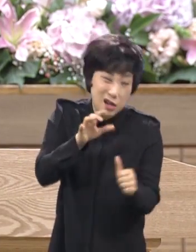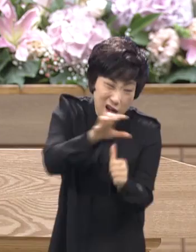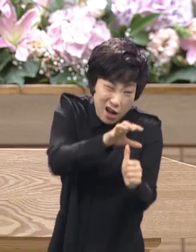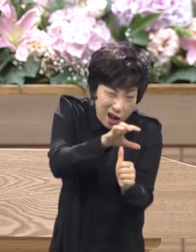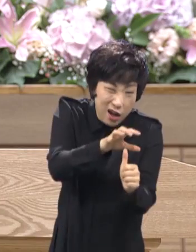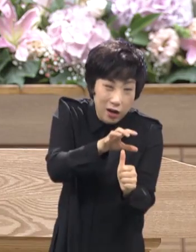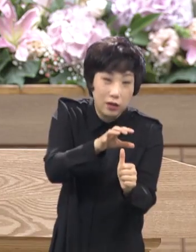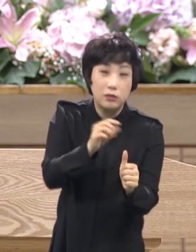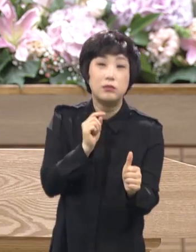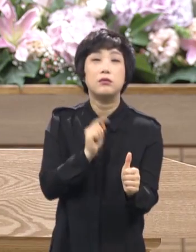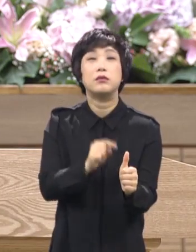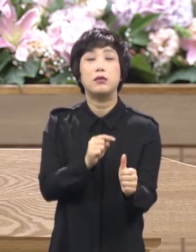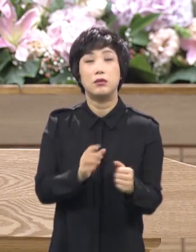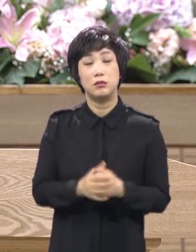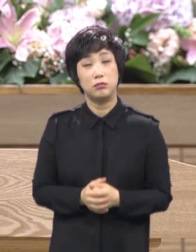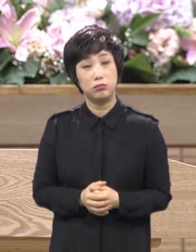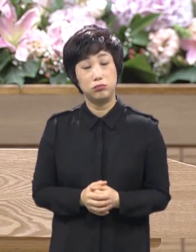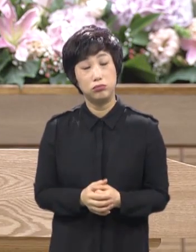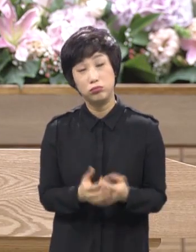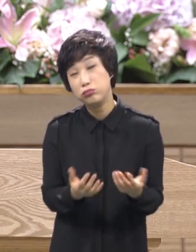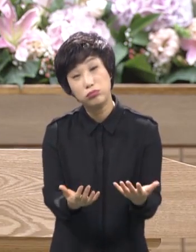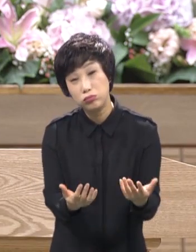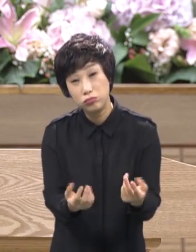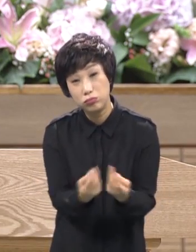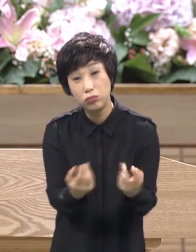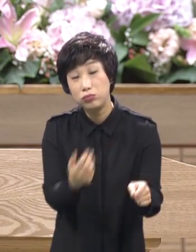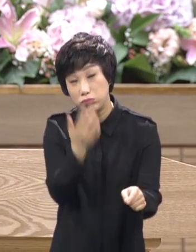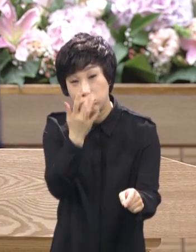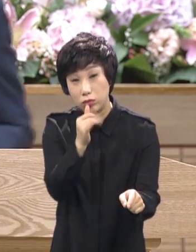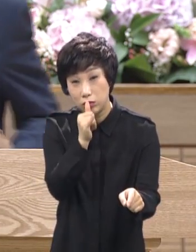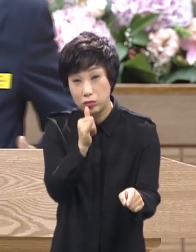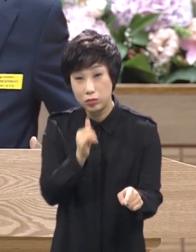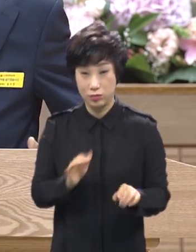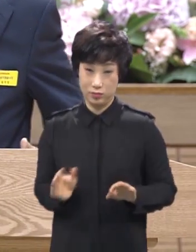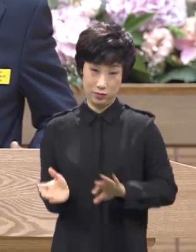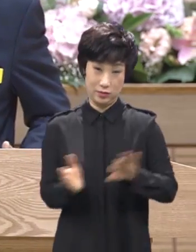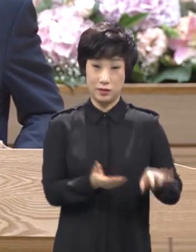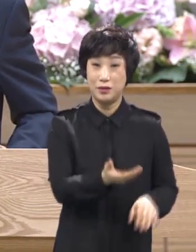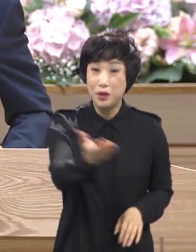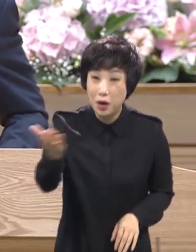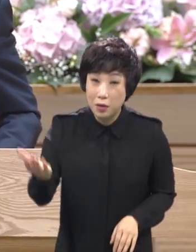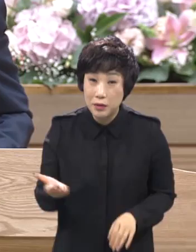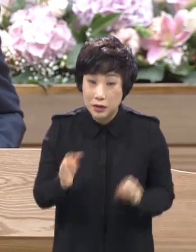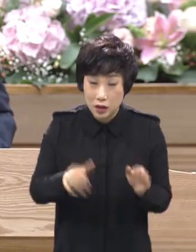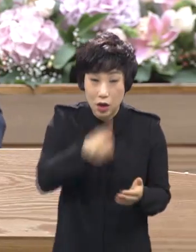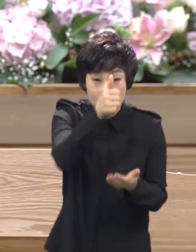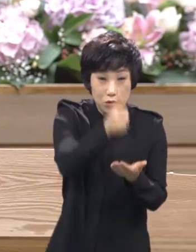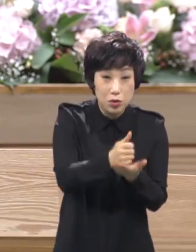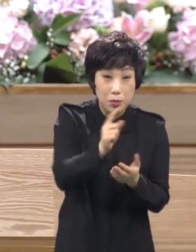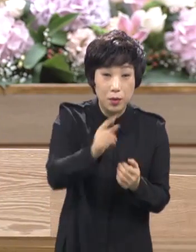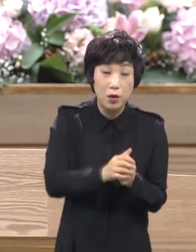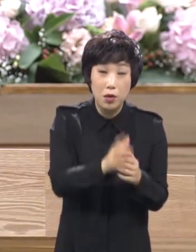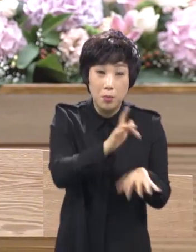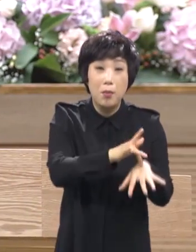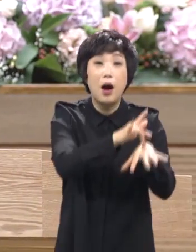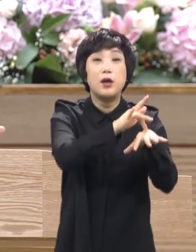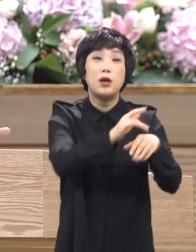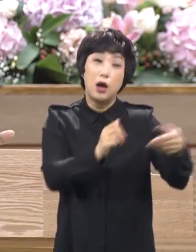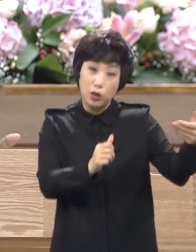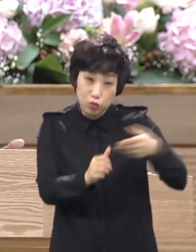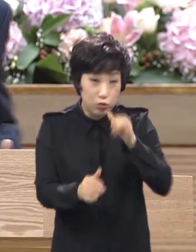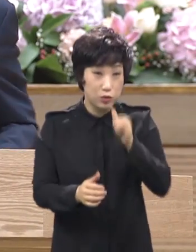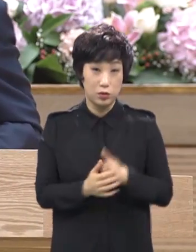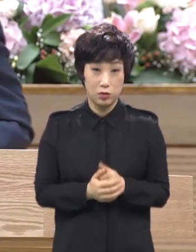놈이 장악하기 때문에 그런 일이 벌어지는 거예요. 여러분, 죄는 마귀에게서